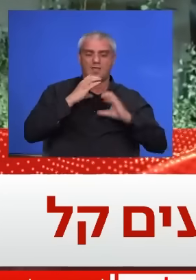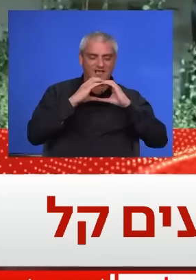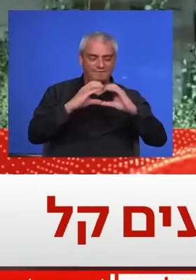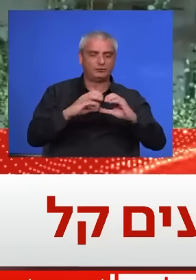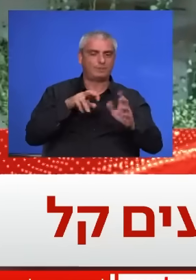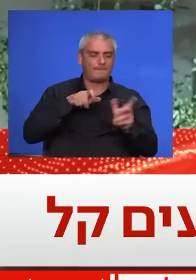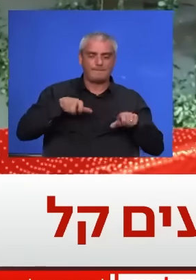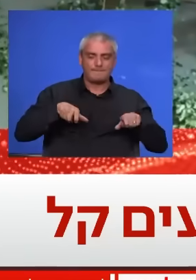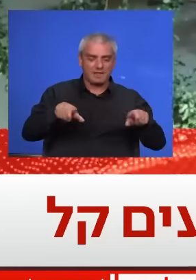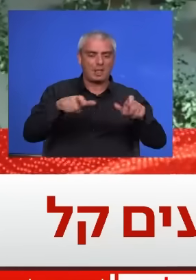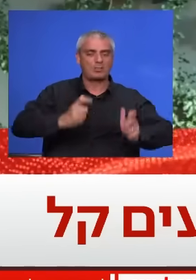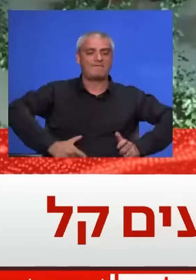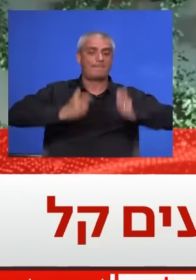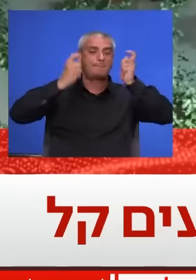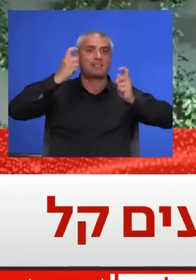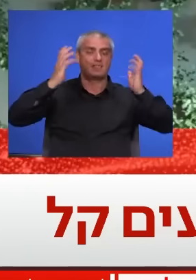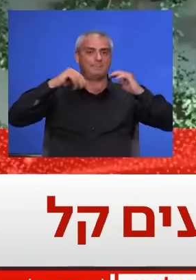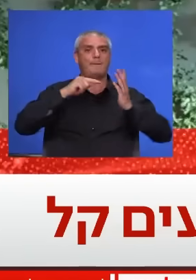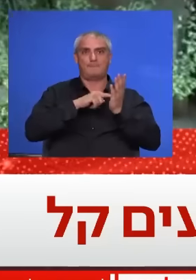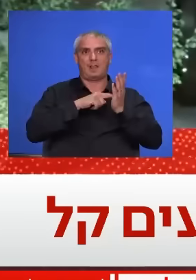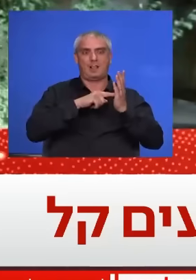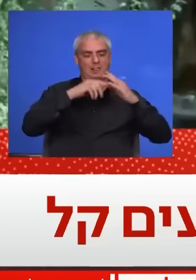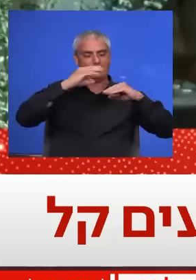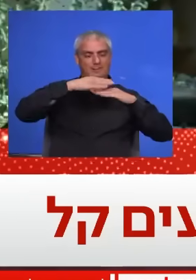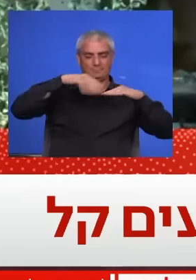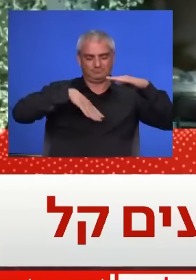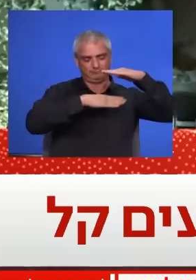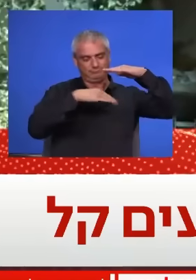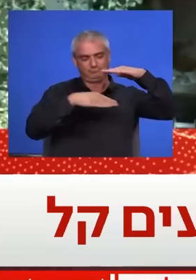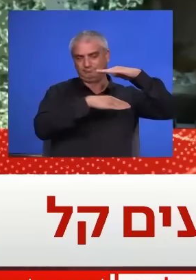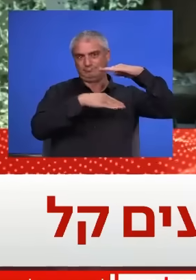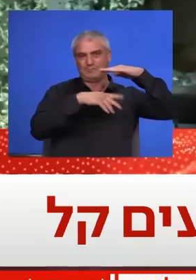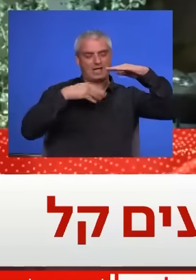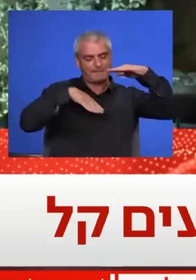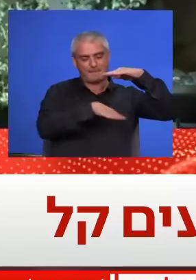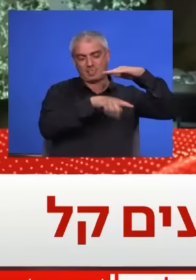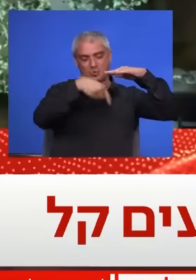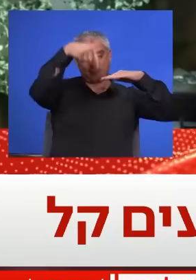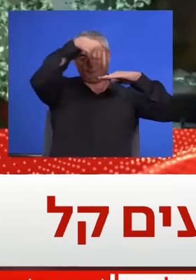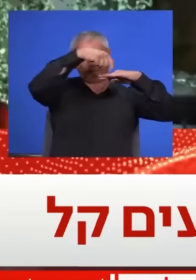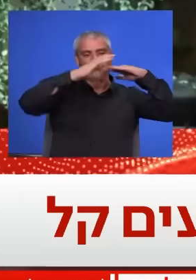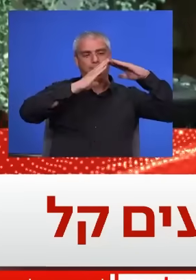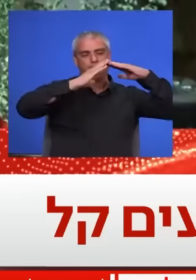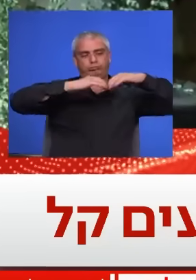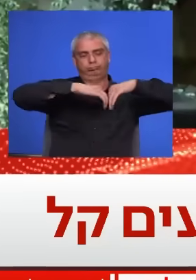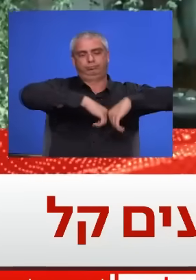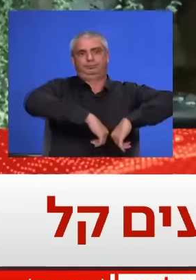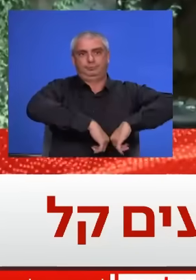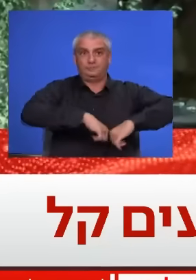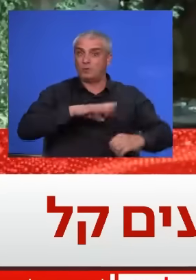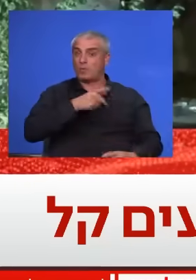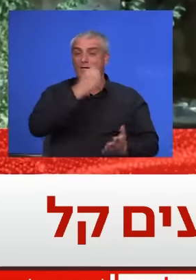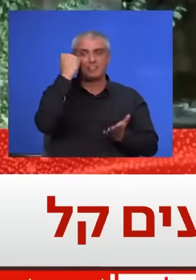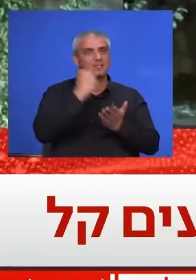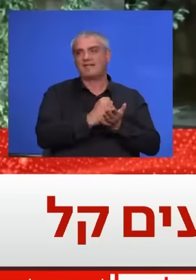מבנים, בגלל אותו מרווח תת-קרקעי, מקום שבו היו מנהרות. ואולי צריך להגיד שמדובר בתקיפה